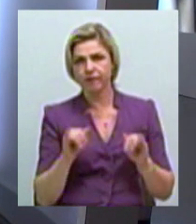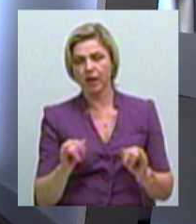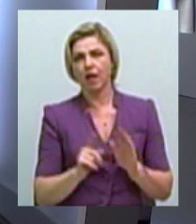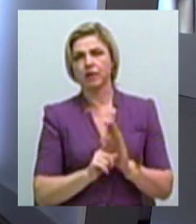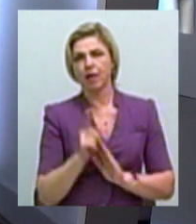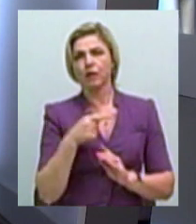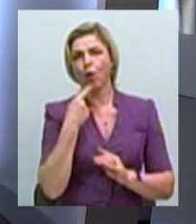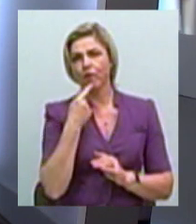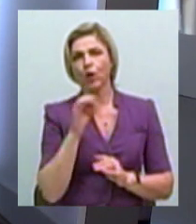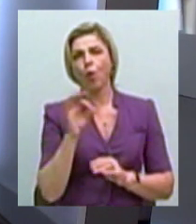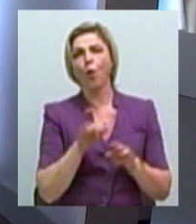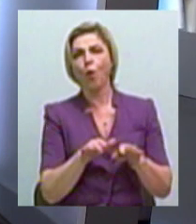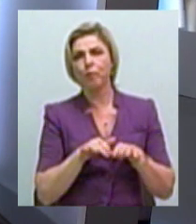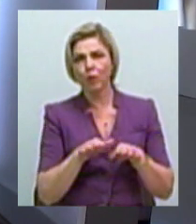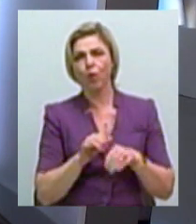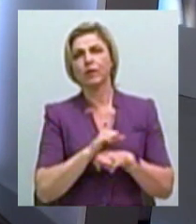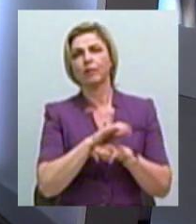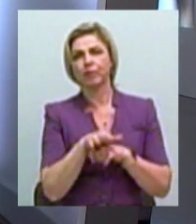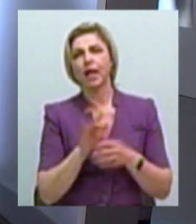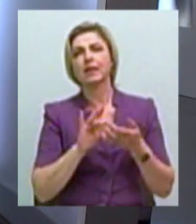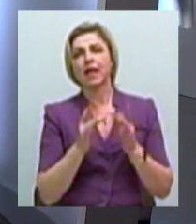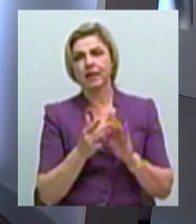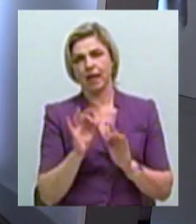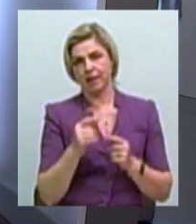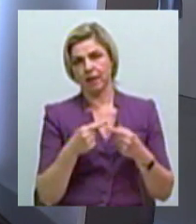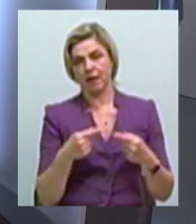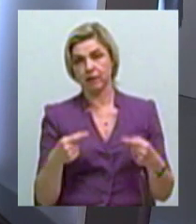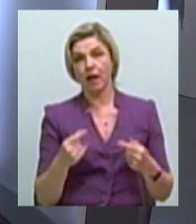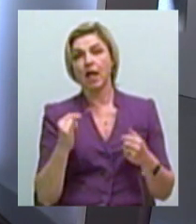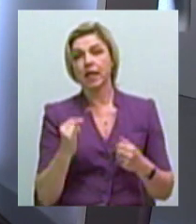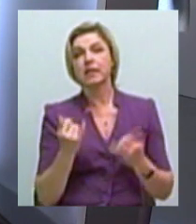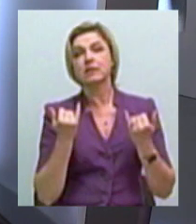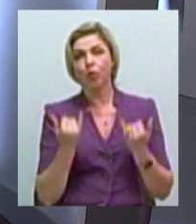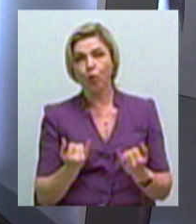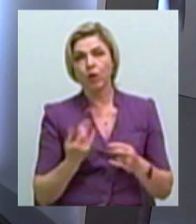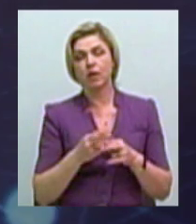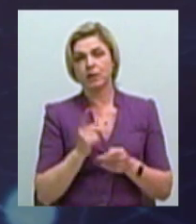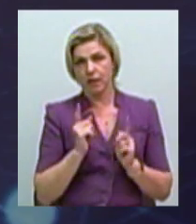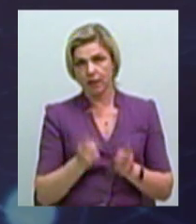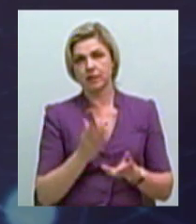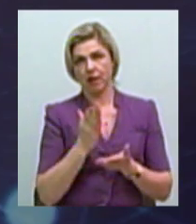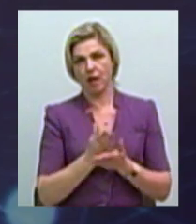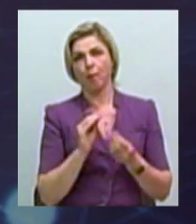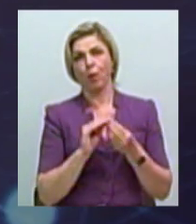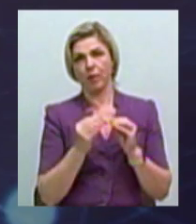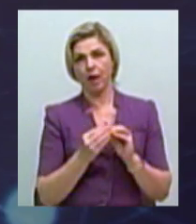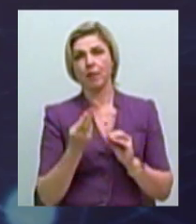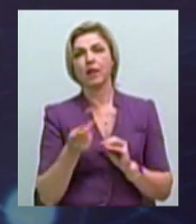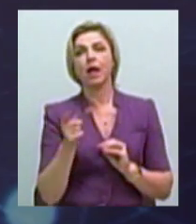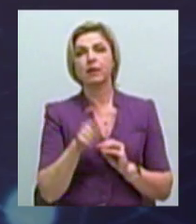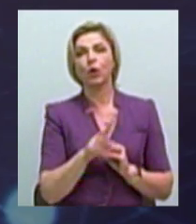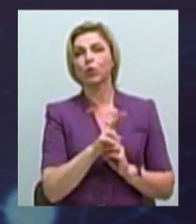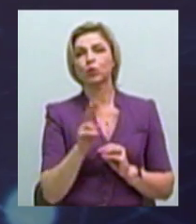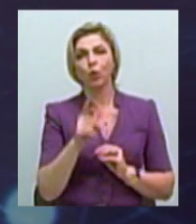почали говорити про комп'ютери, мережу, інтернет і так далі. І на сьогодні це дійсно є проблемою для тих, хто не